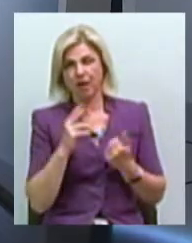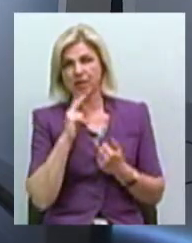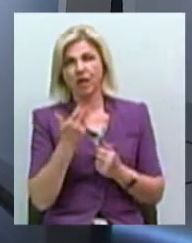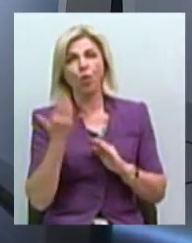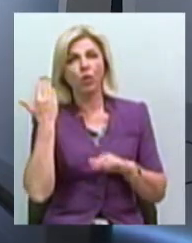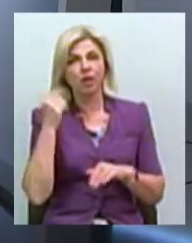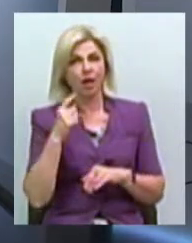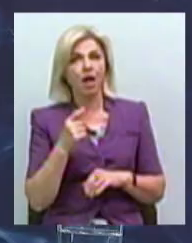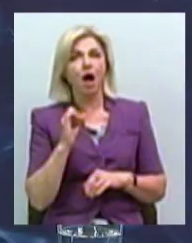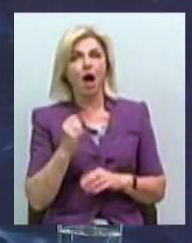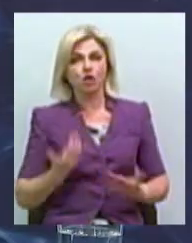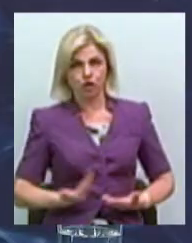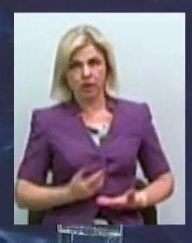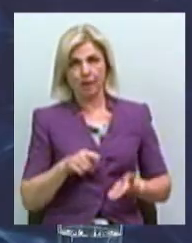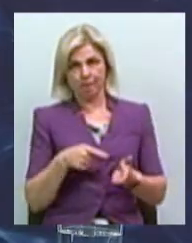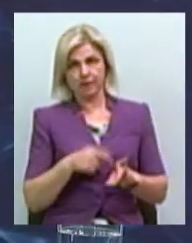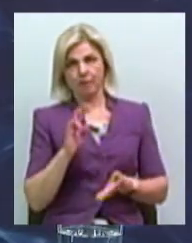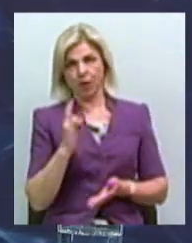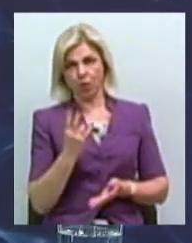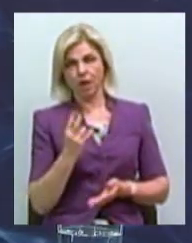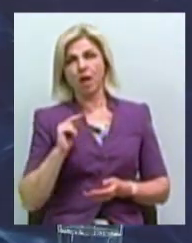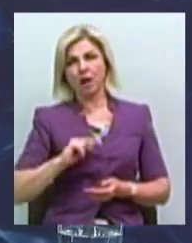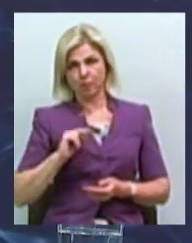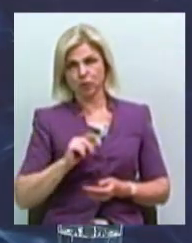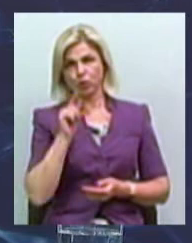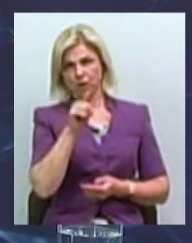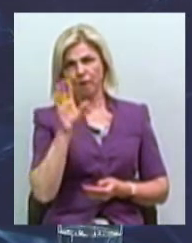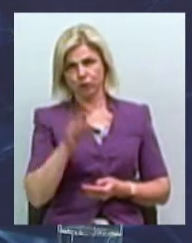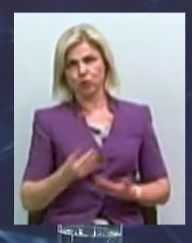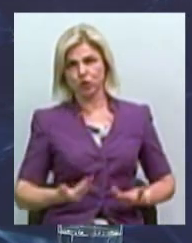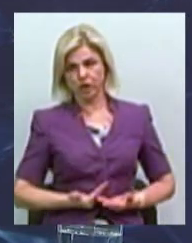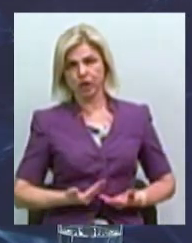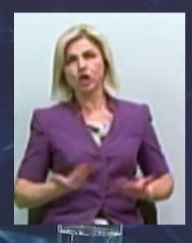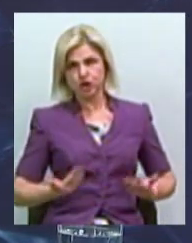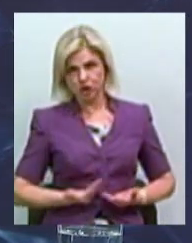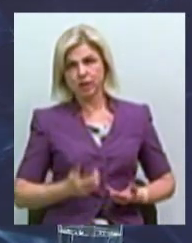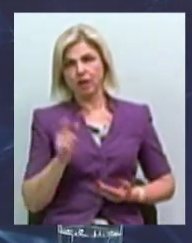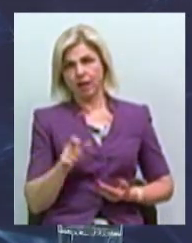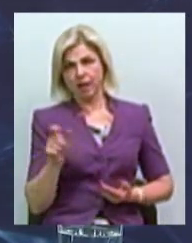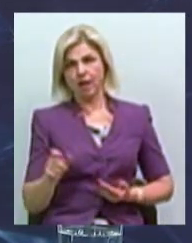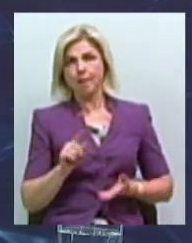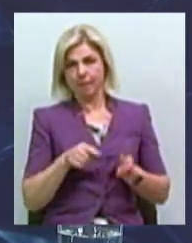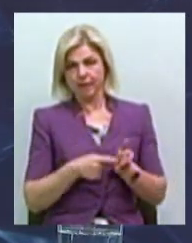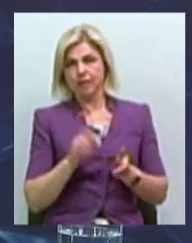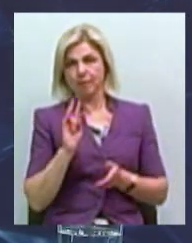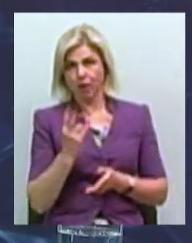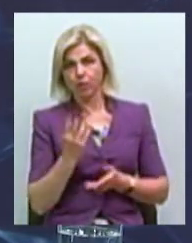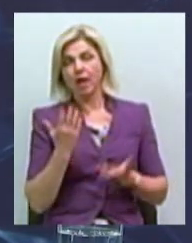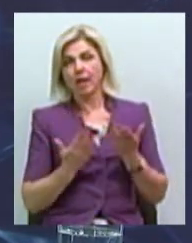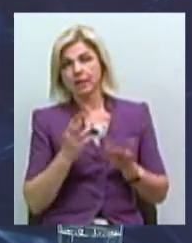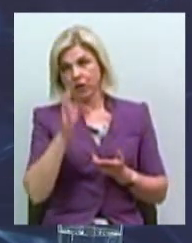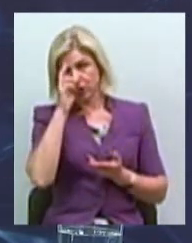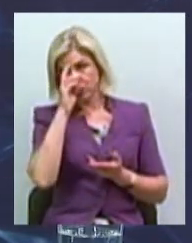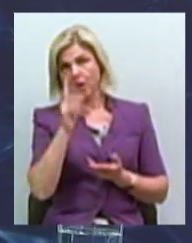а мешканцям міста Миколаєва, так? Працюють там все життя мешканці міста Миколаєва. І якщо держава в особі